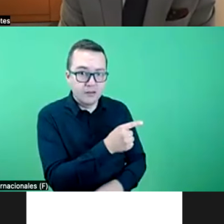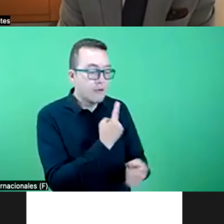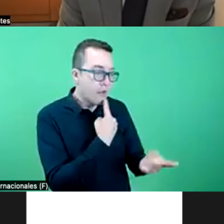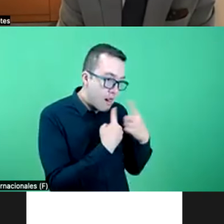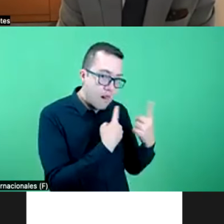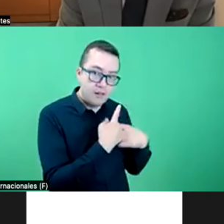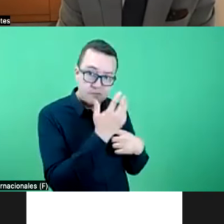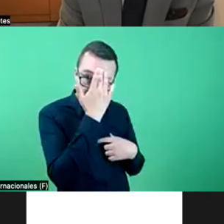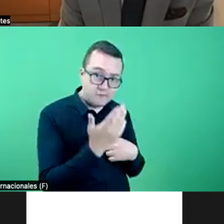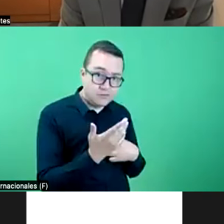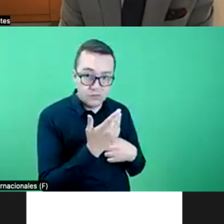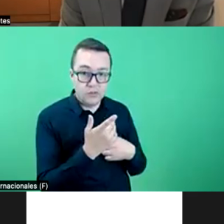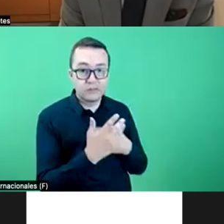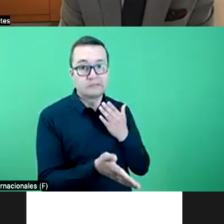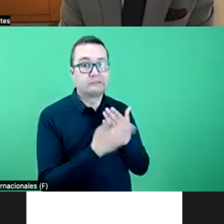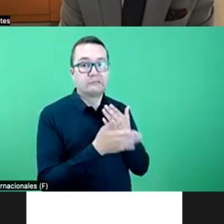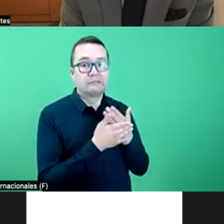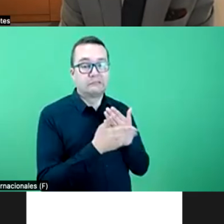sur certaines